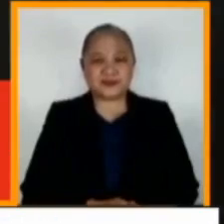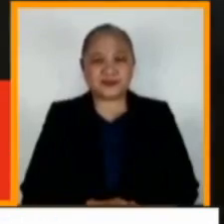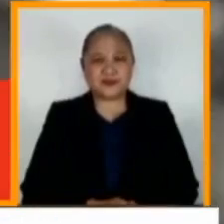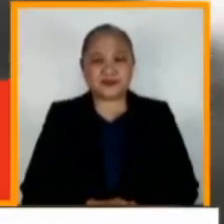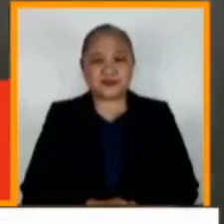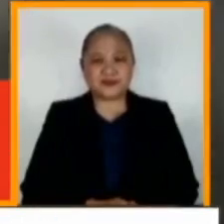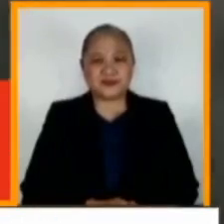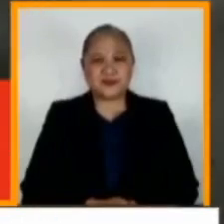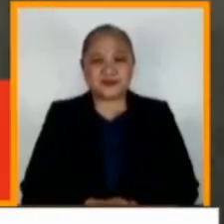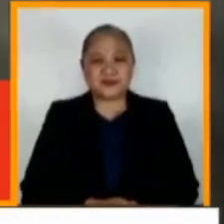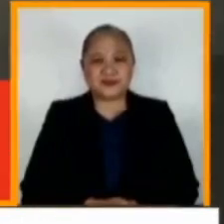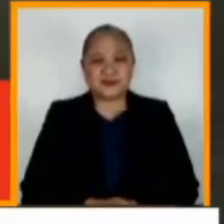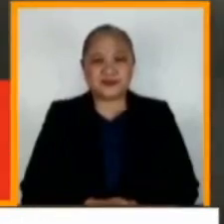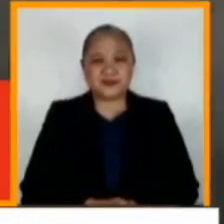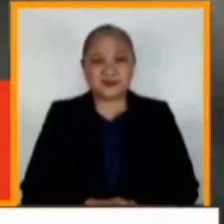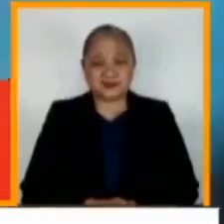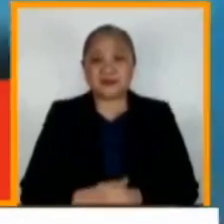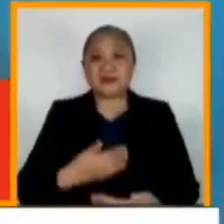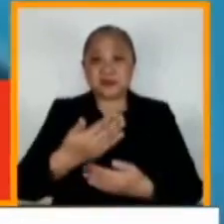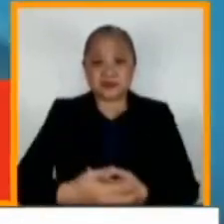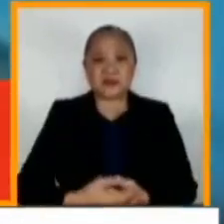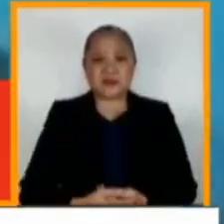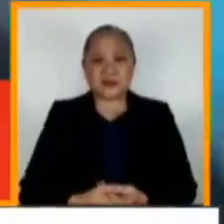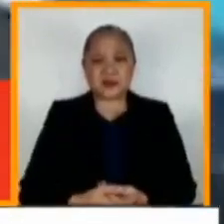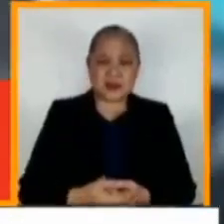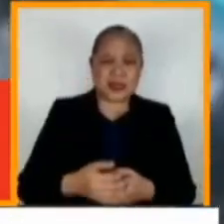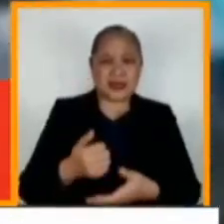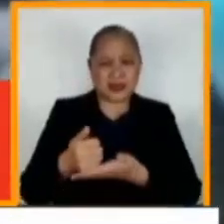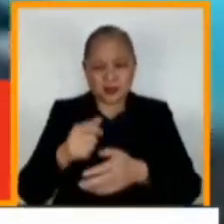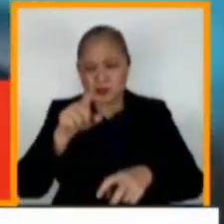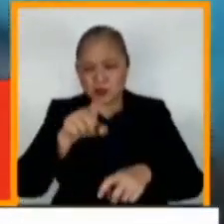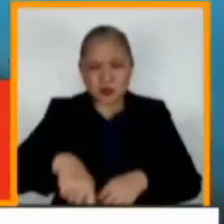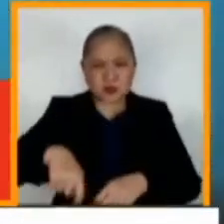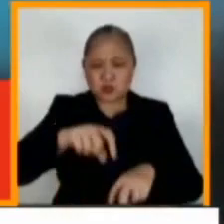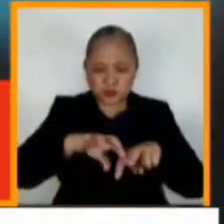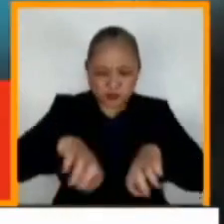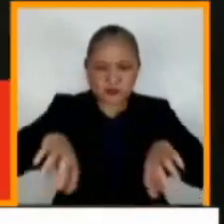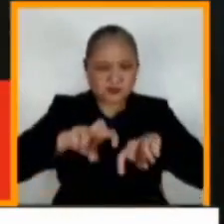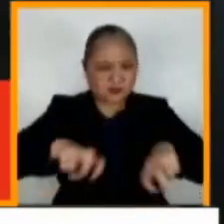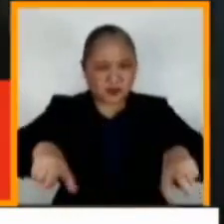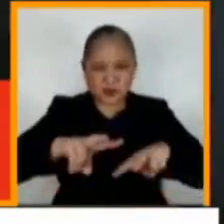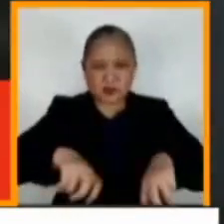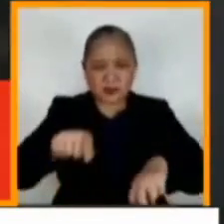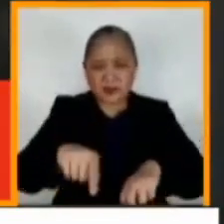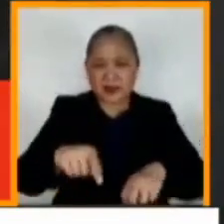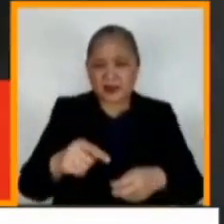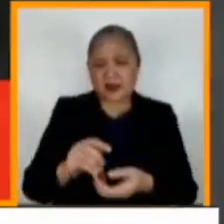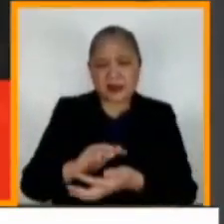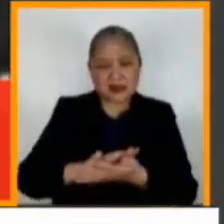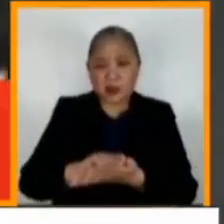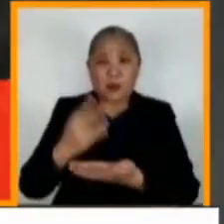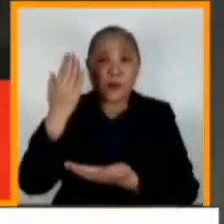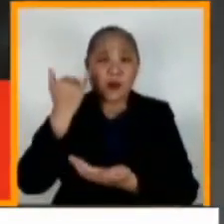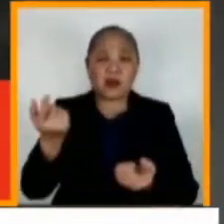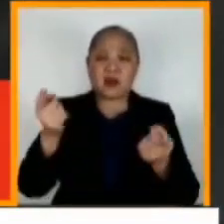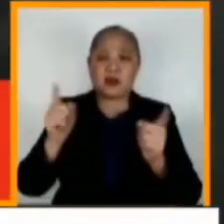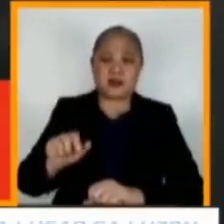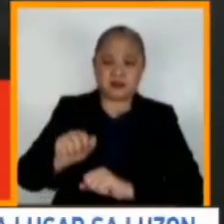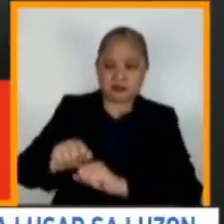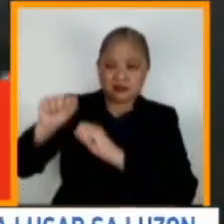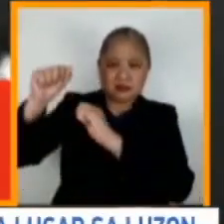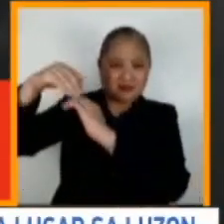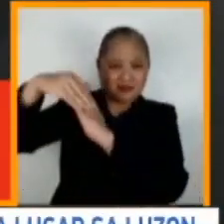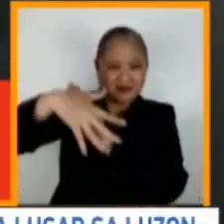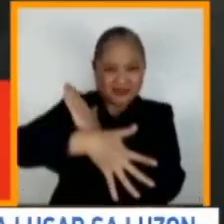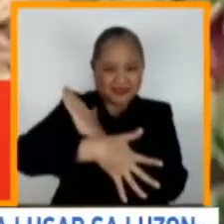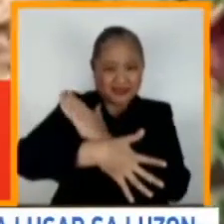Nagtulungan na sa paghuhukay sa makapal na putik ang mga residente matapos magka-landslide sa mining area sa barangay Napnapan, Pantukan,